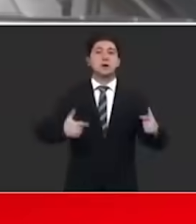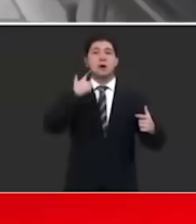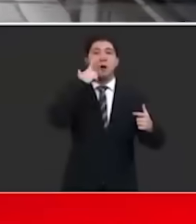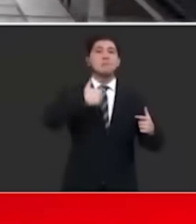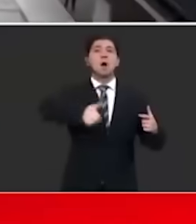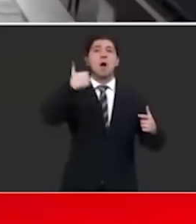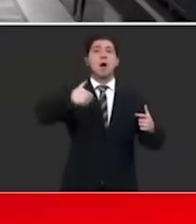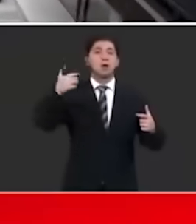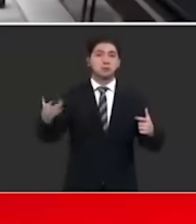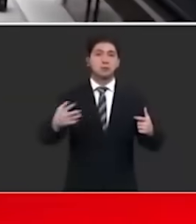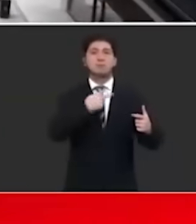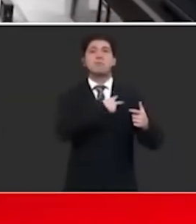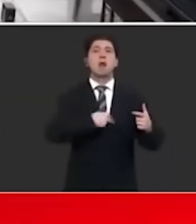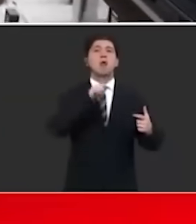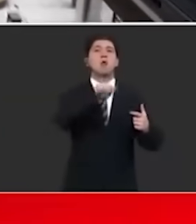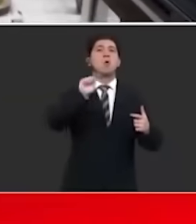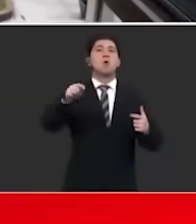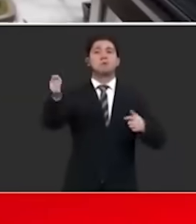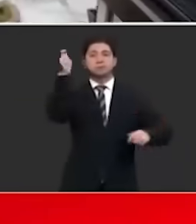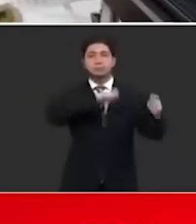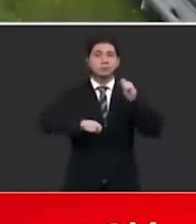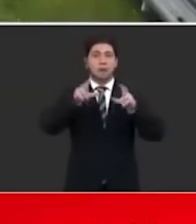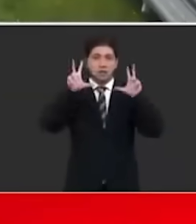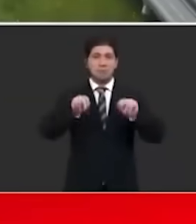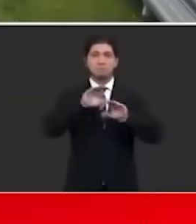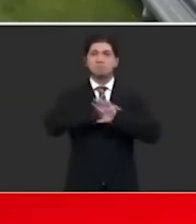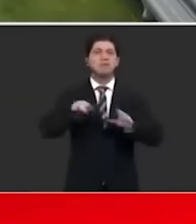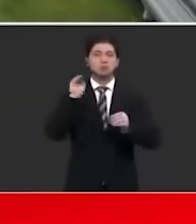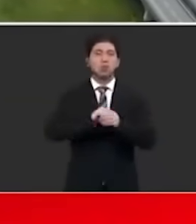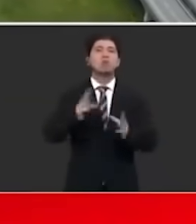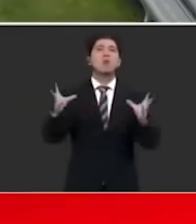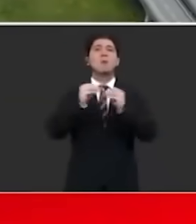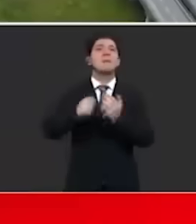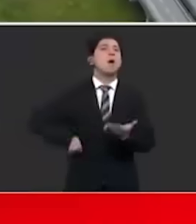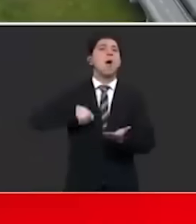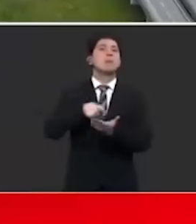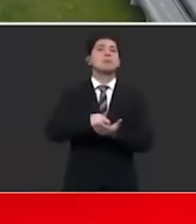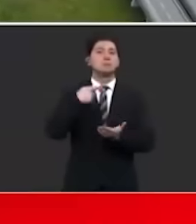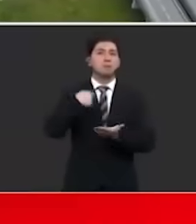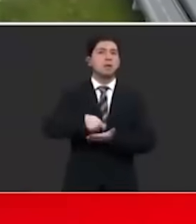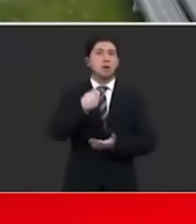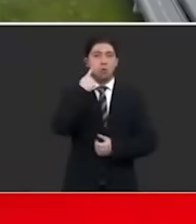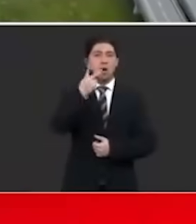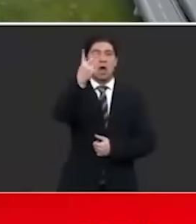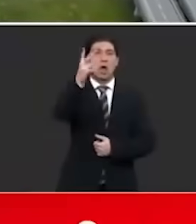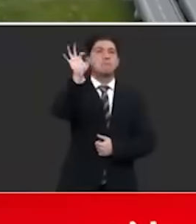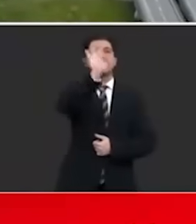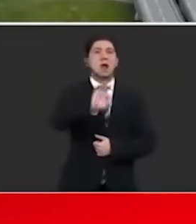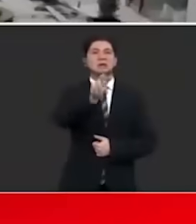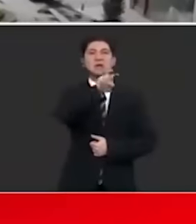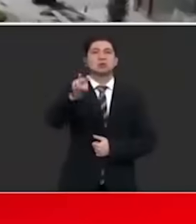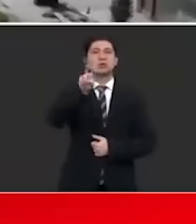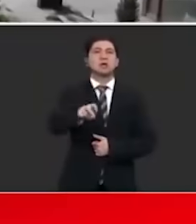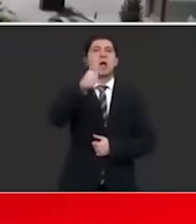bakanlıklarımız ve belediyelerimizin tamamladığı toplam yatırım bedeli 2 milyar